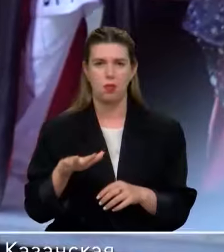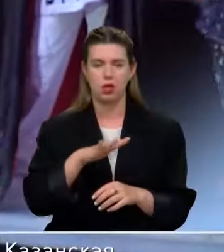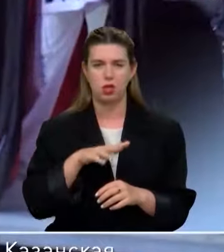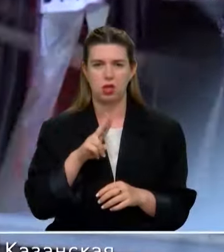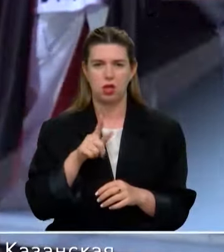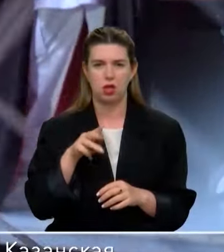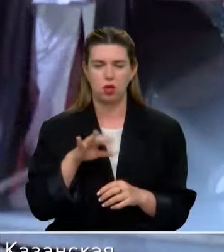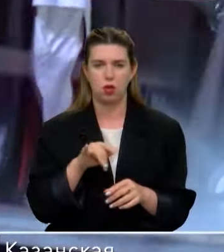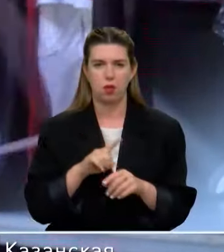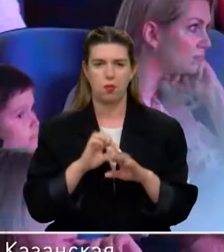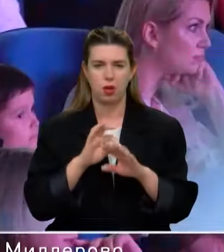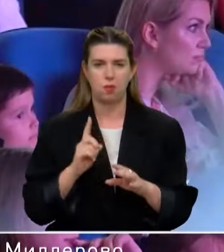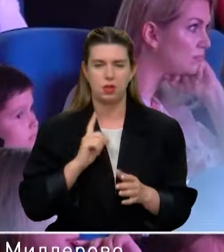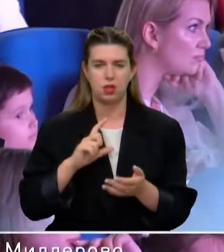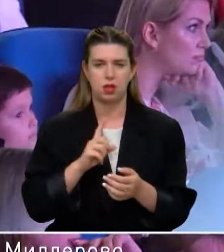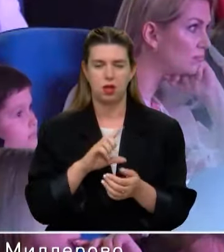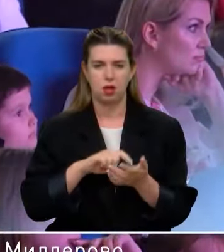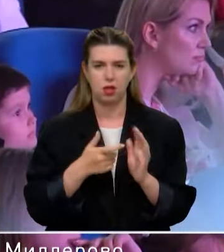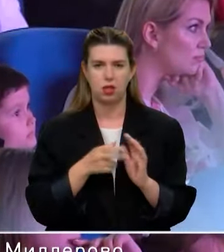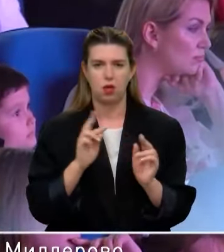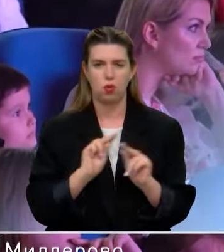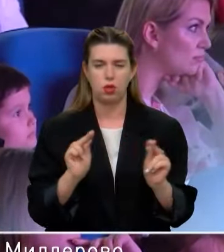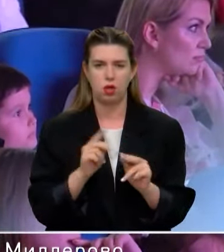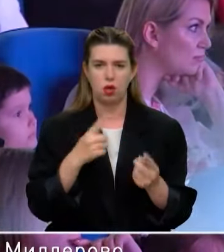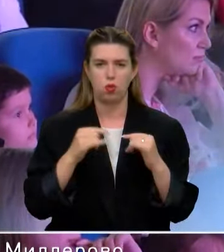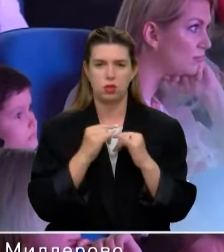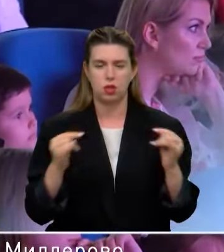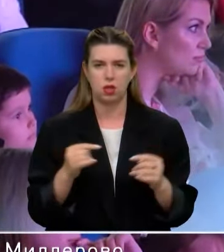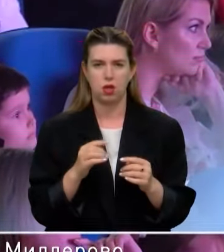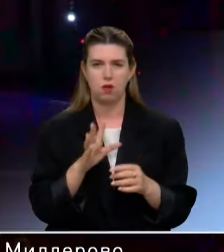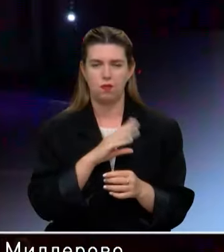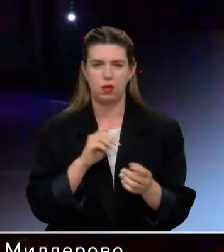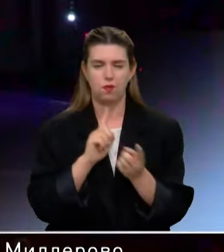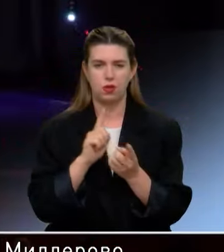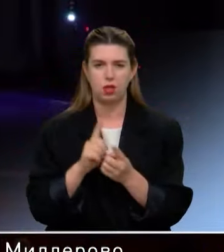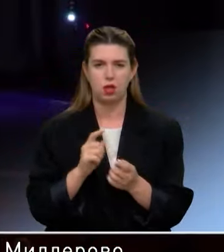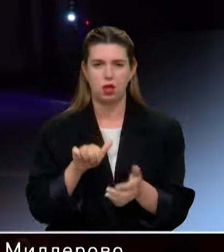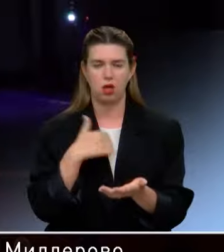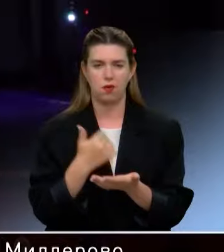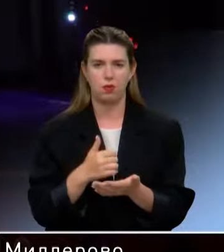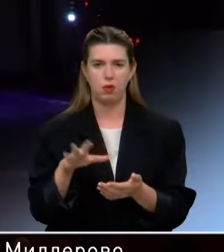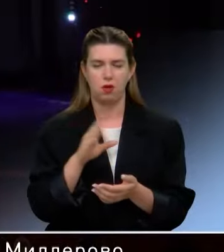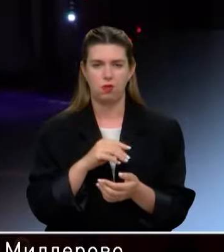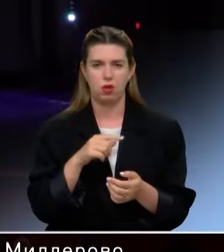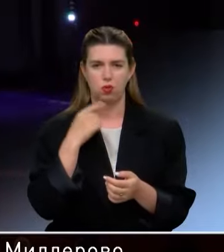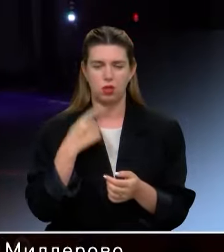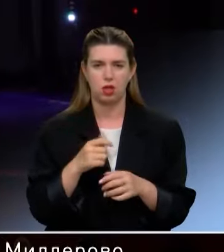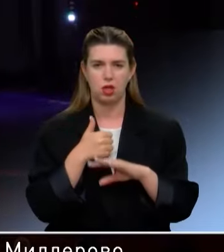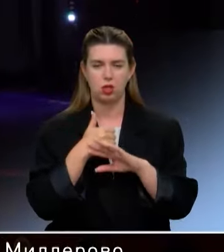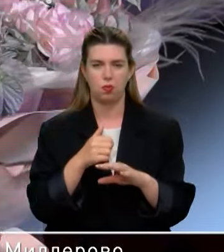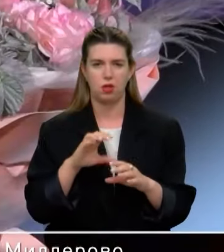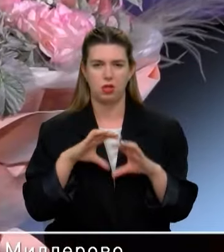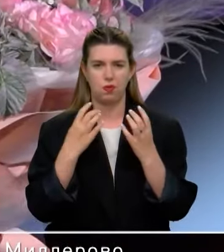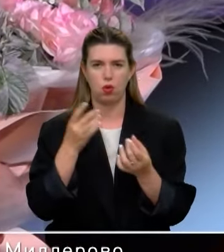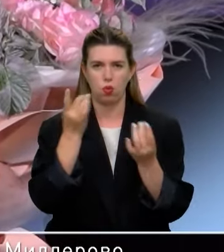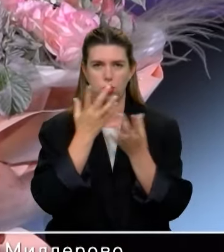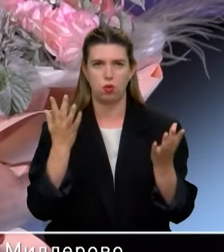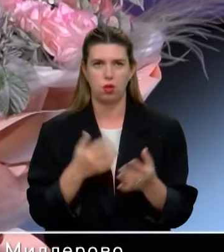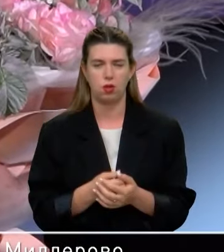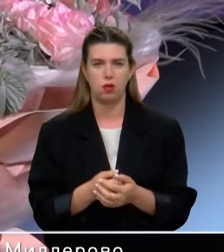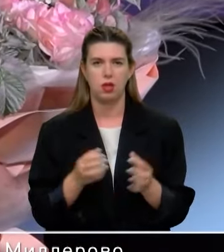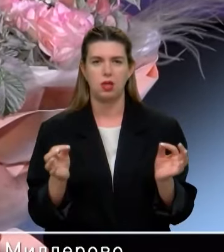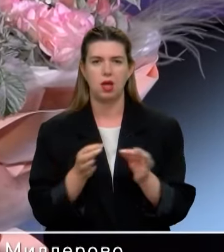ДК также прошли мастер-классы для педагогов круглые столы и творческие встречи с ведущими российскими экспертами в сфере культуры ни в